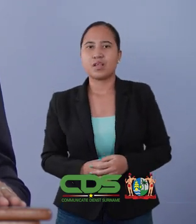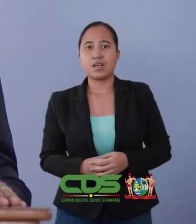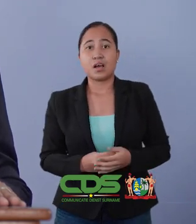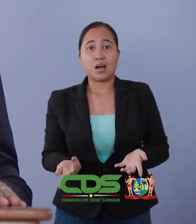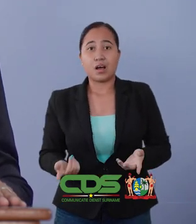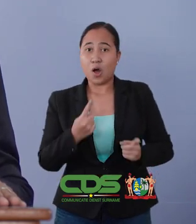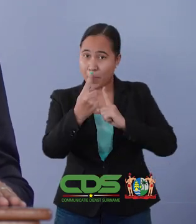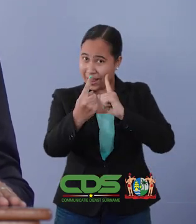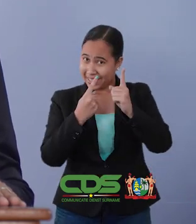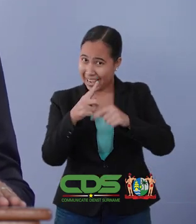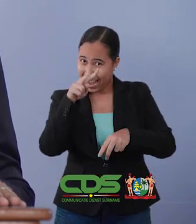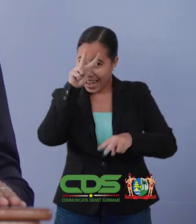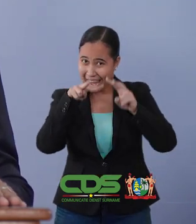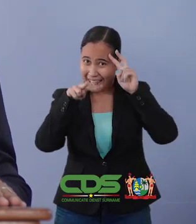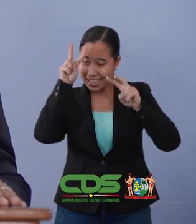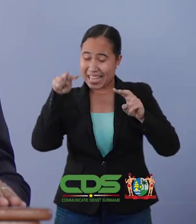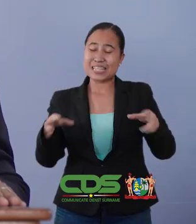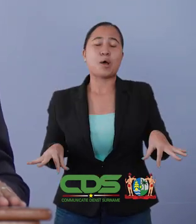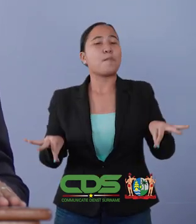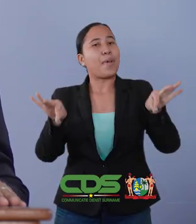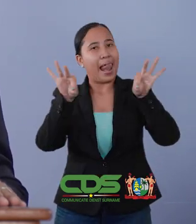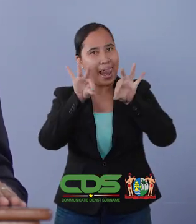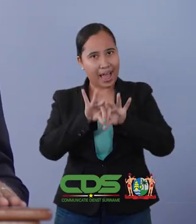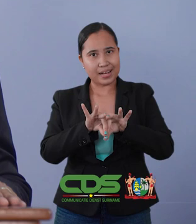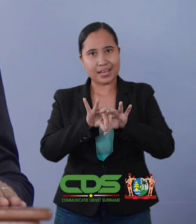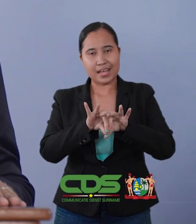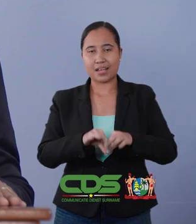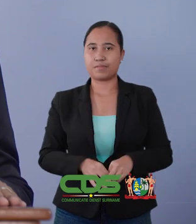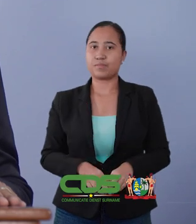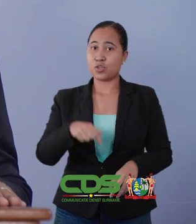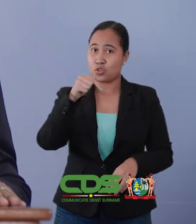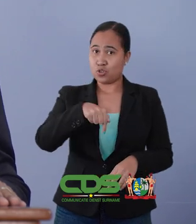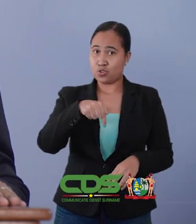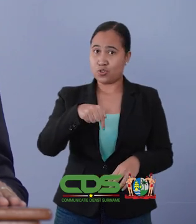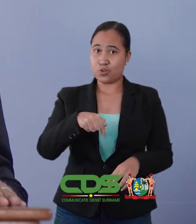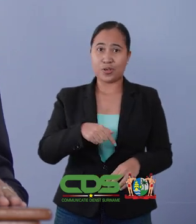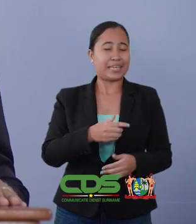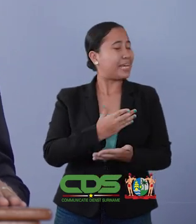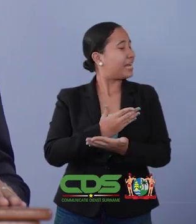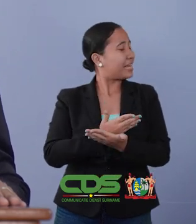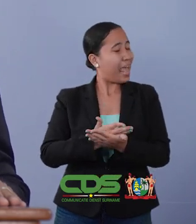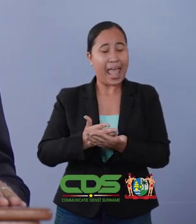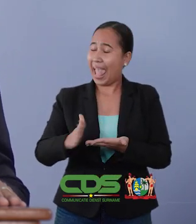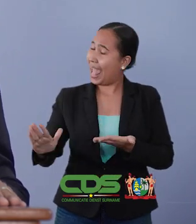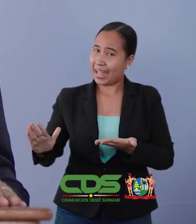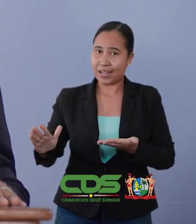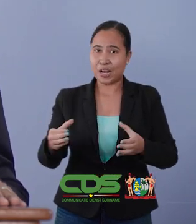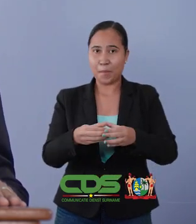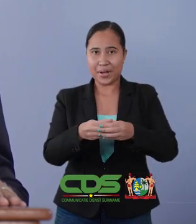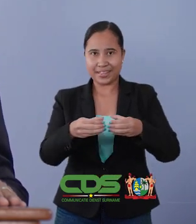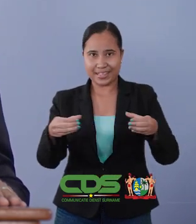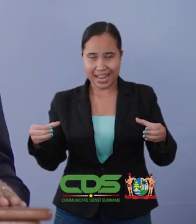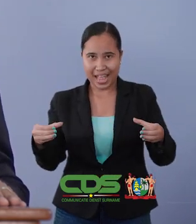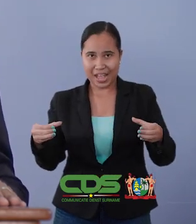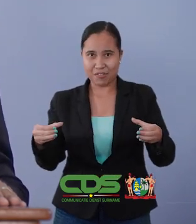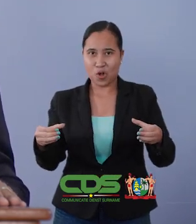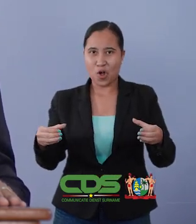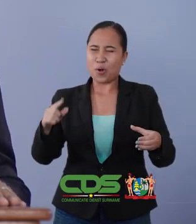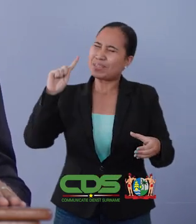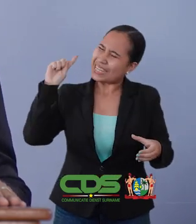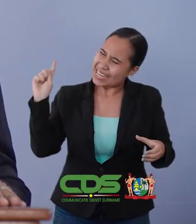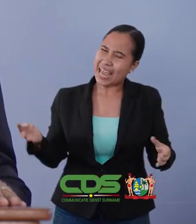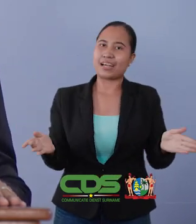controle is van eminent belang. Tot nog toe is geen enkel onderneming in de positie gekomen